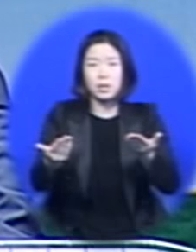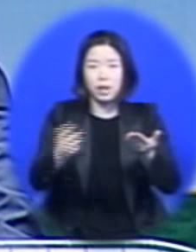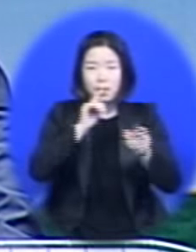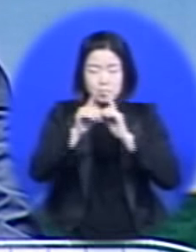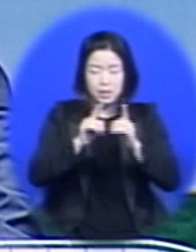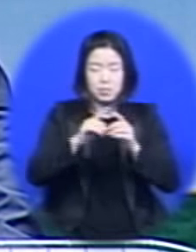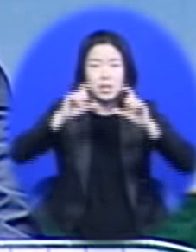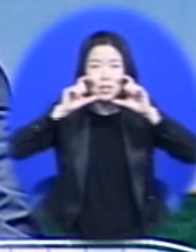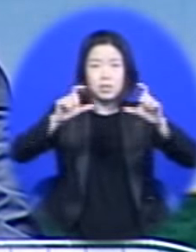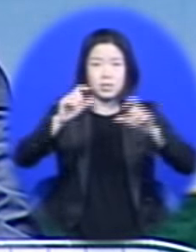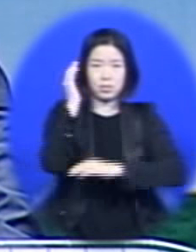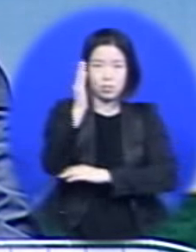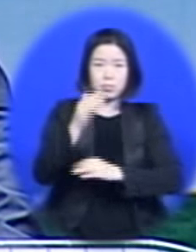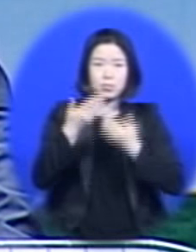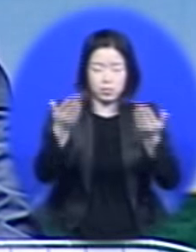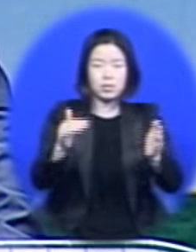말씀을 선포하였습니다.